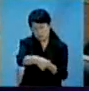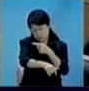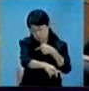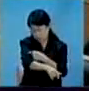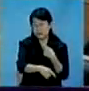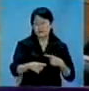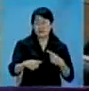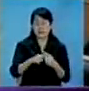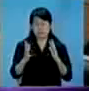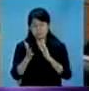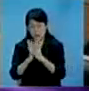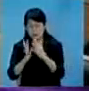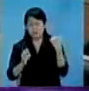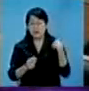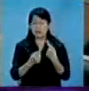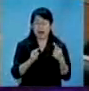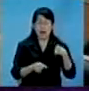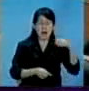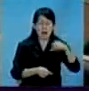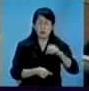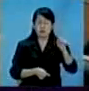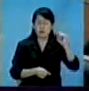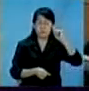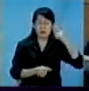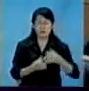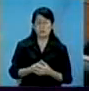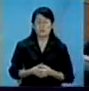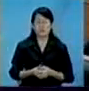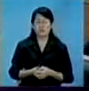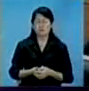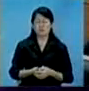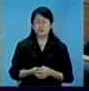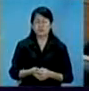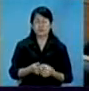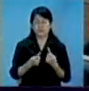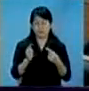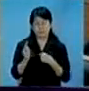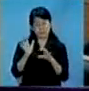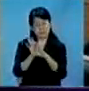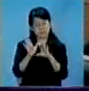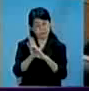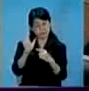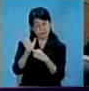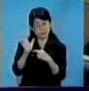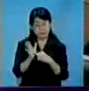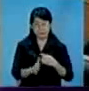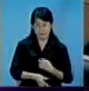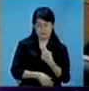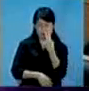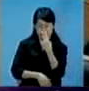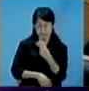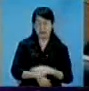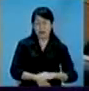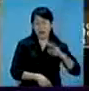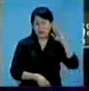ะกันแล้วแหล่งลูกปืนก็มาจากไหนก็ไม่ทราบหลายที่หลายทางแต่ในมือผมนะครับทหารที่ผมเห็นกับตาเนี่ย